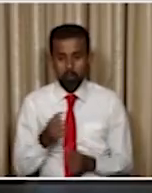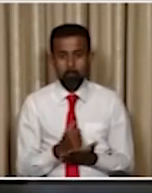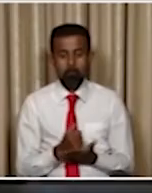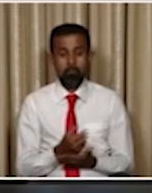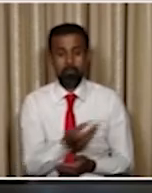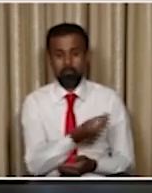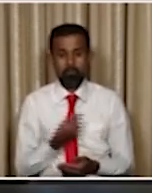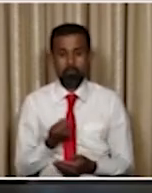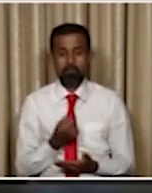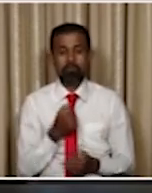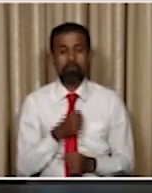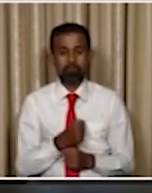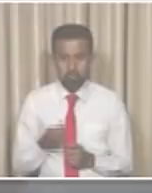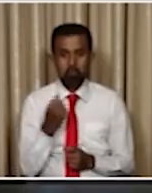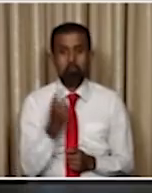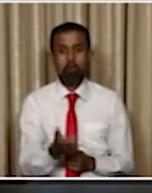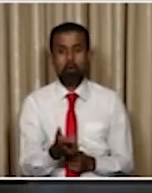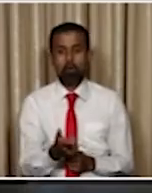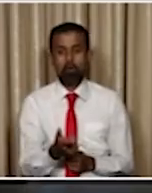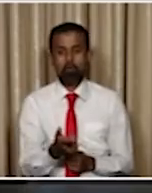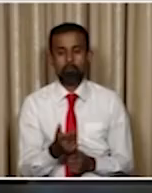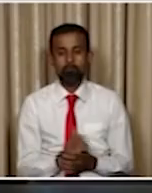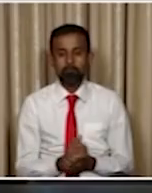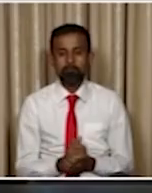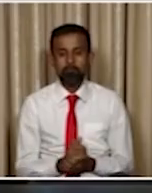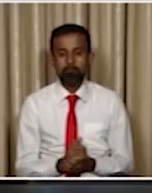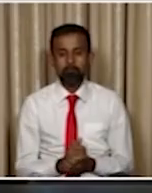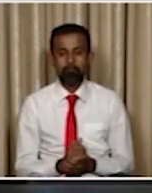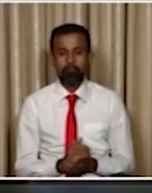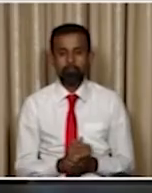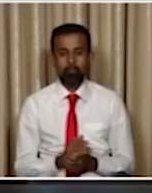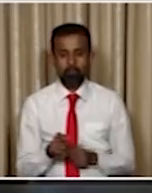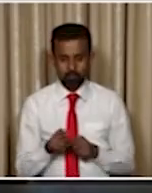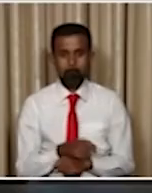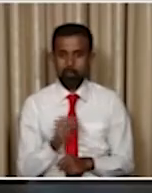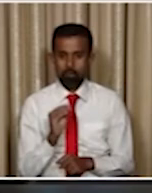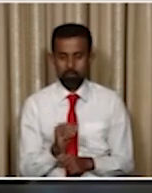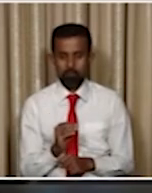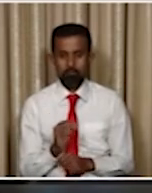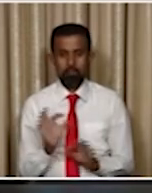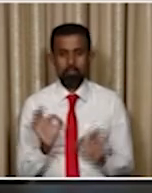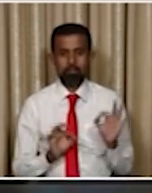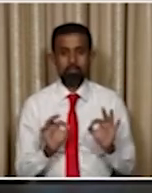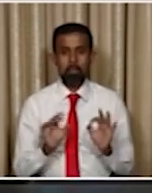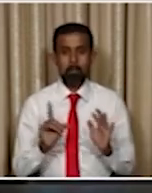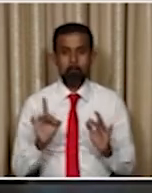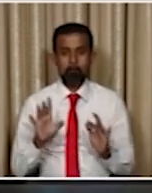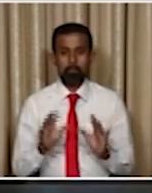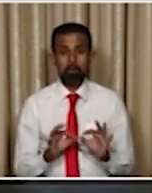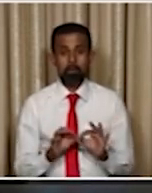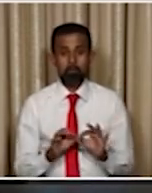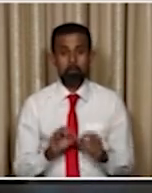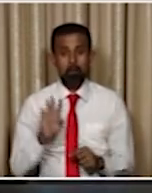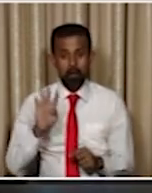යුතු මුදල රජෙන් තාමත් ගෙවන්න තියෙනවා මේ තියෙන ප්‍රශ්නකාරී තත්ත්වය තුළ. සාමාන්‍යයෙන් එහෙම වැඩපිළිවෙලක් යොදනවා නම් අපි 15%ක් කරනවා නම් බිලියන